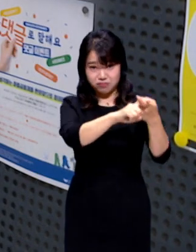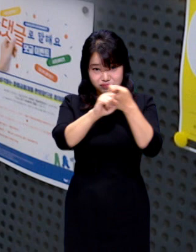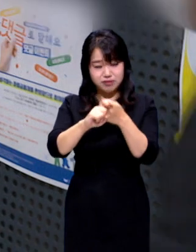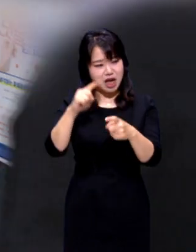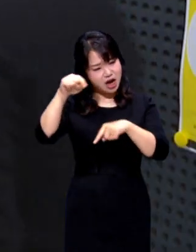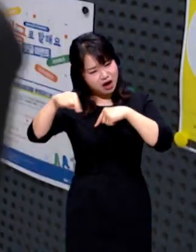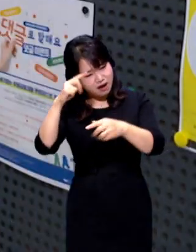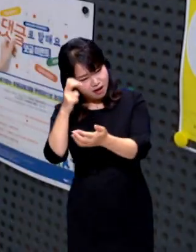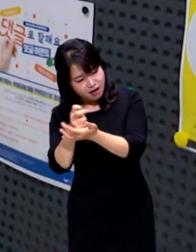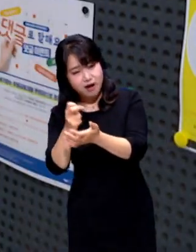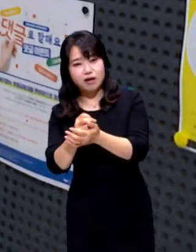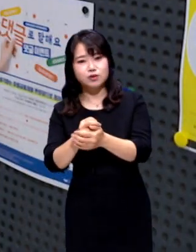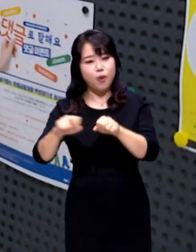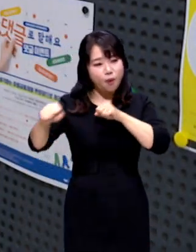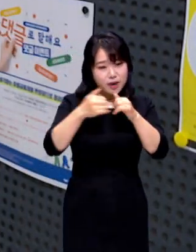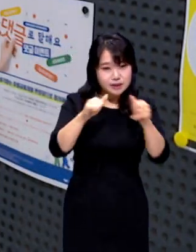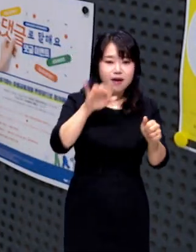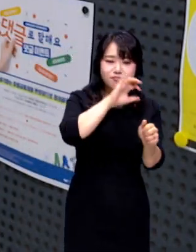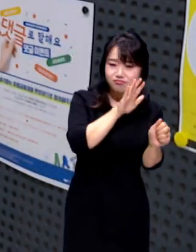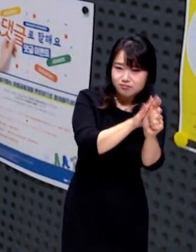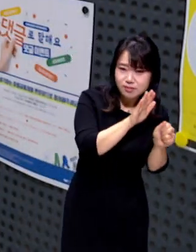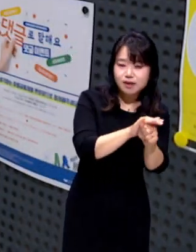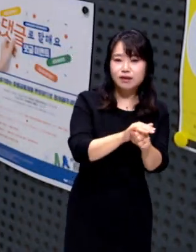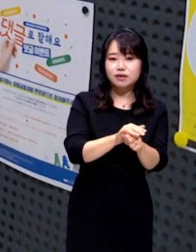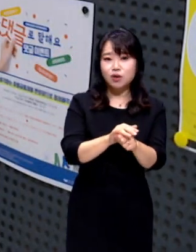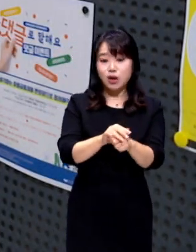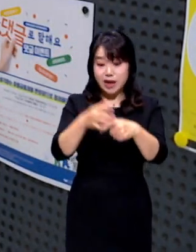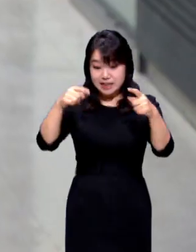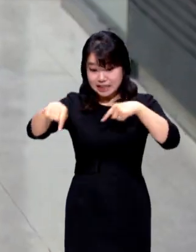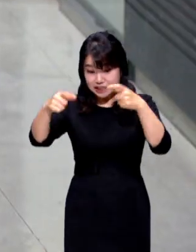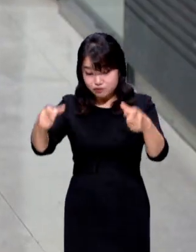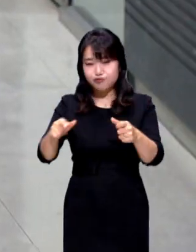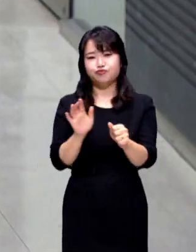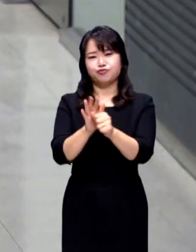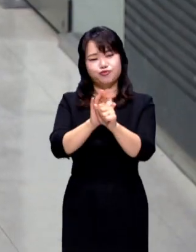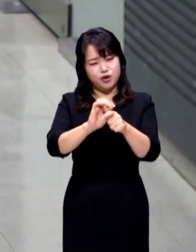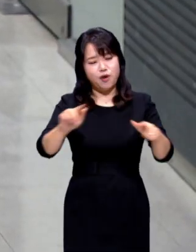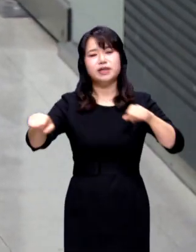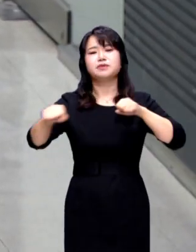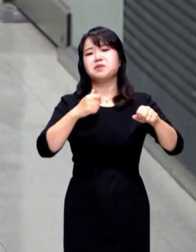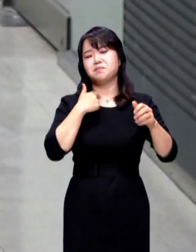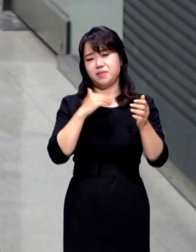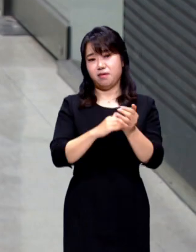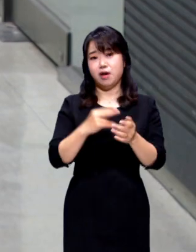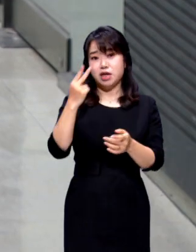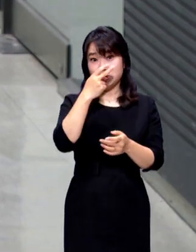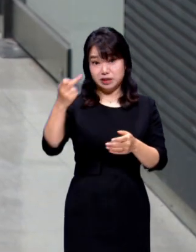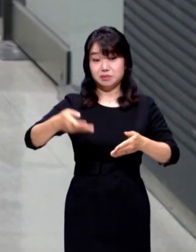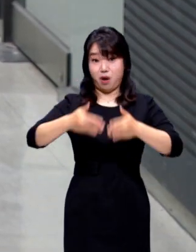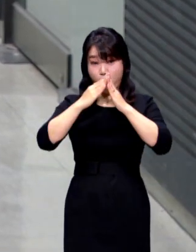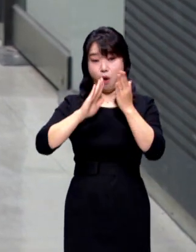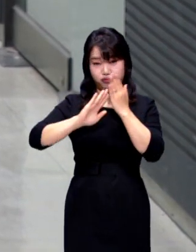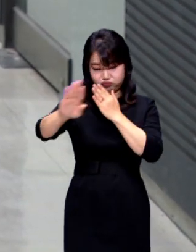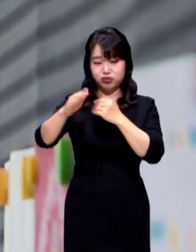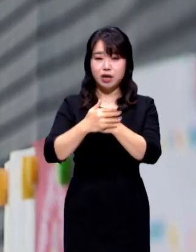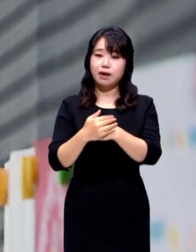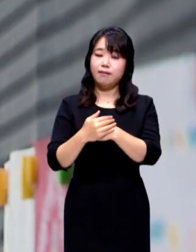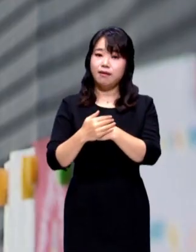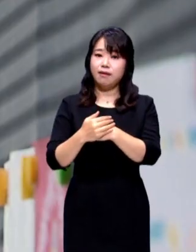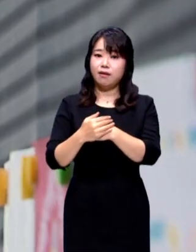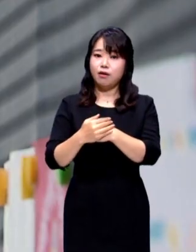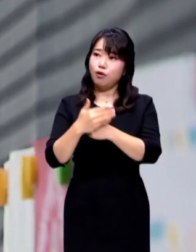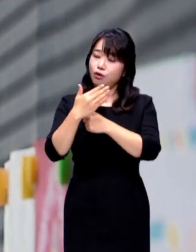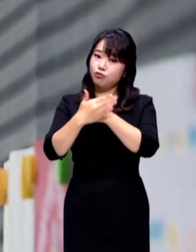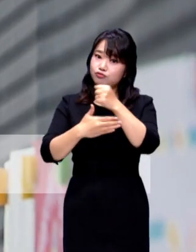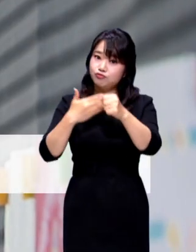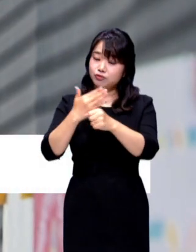연구와 활동가 육성, 자치구 지원 등의 역할을 해왔습니다. 2012년 출범해 지난해 11월까지 약